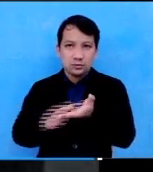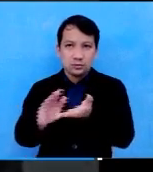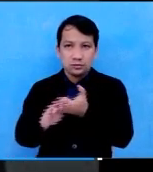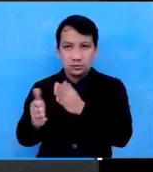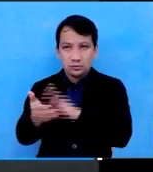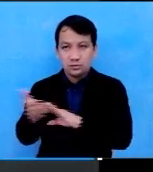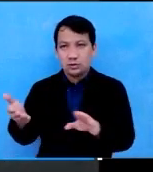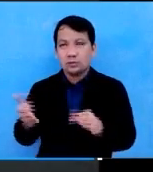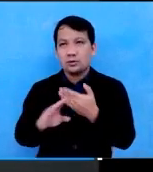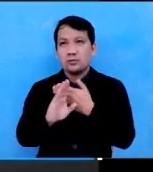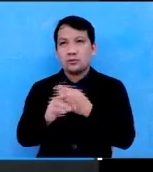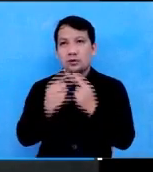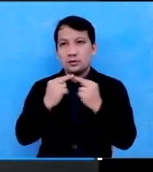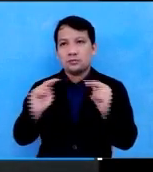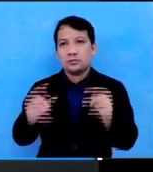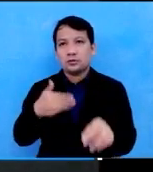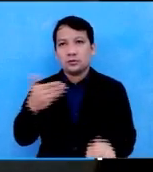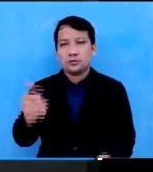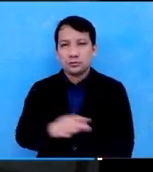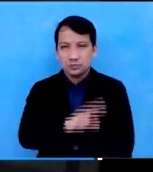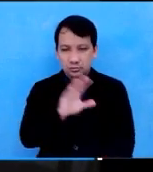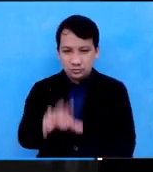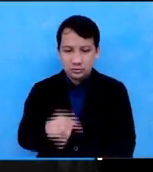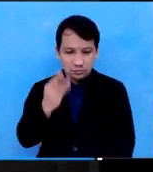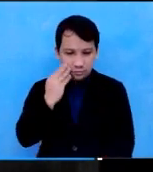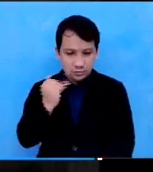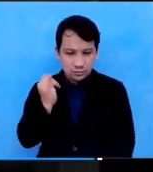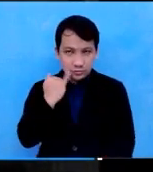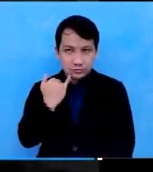Nagbabalita mula sa frontline, MJ Marfori, News 5.